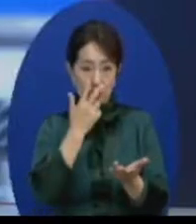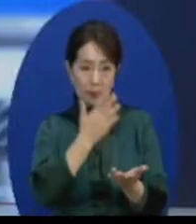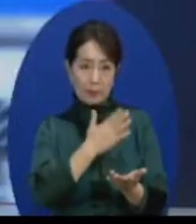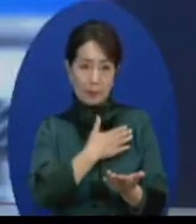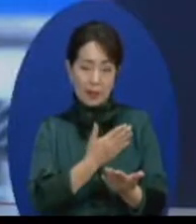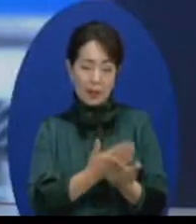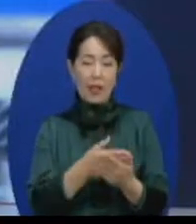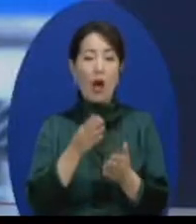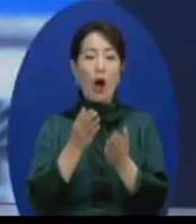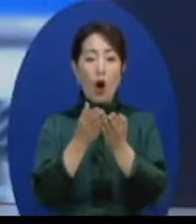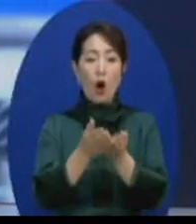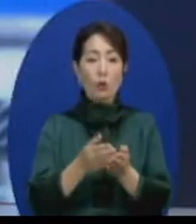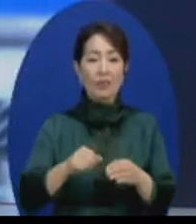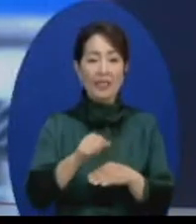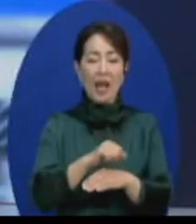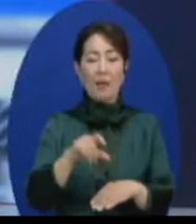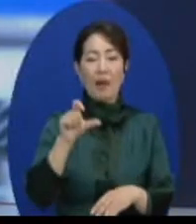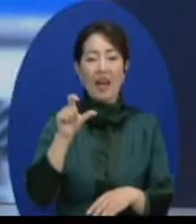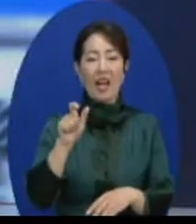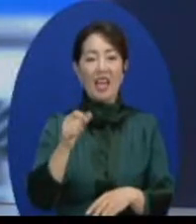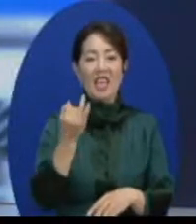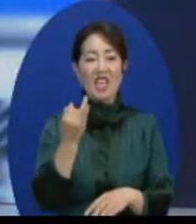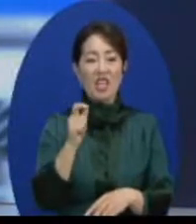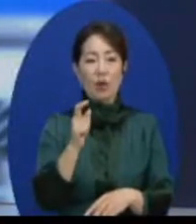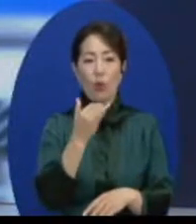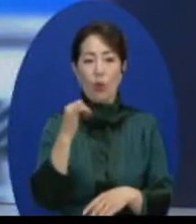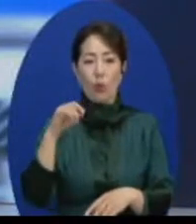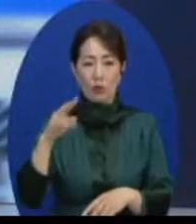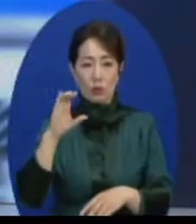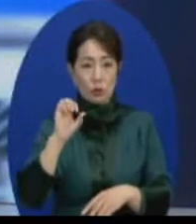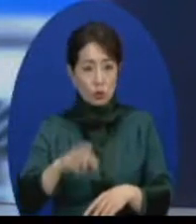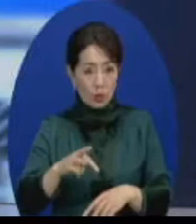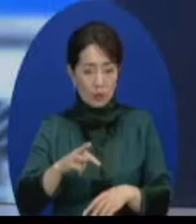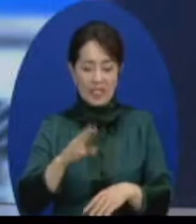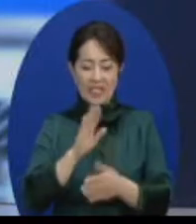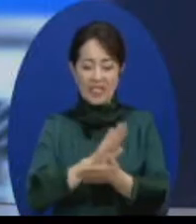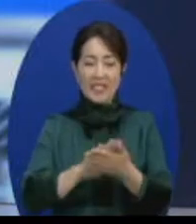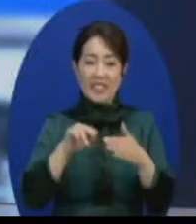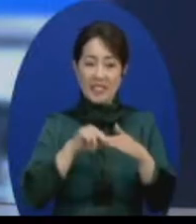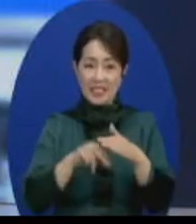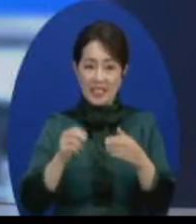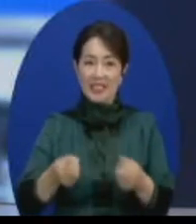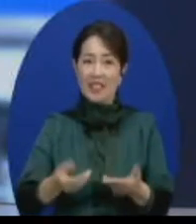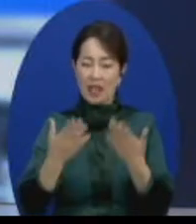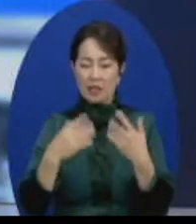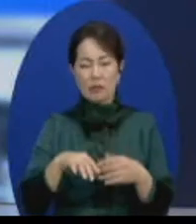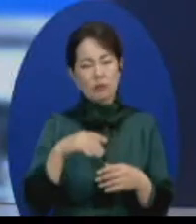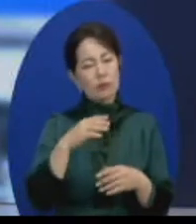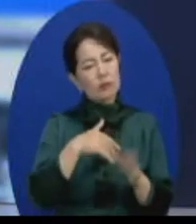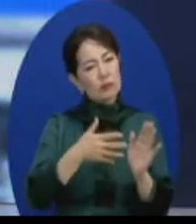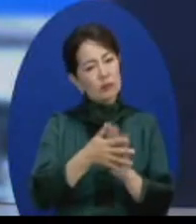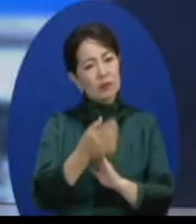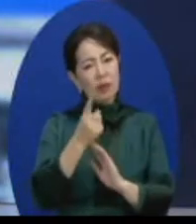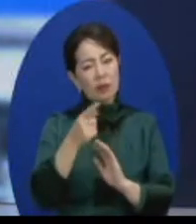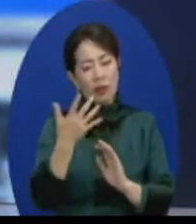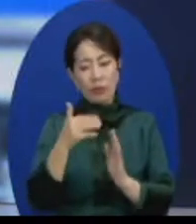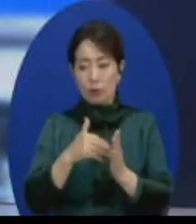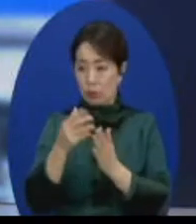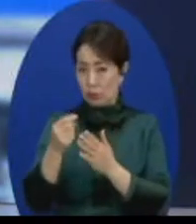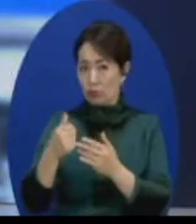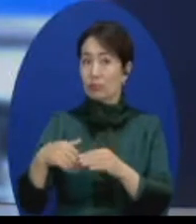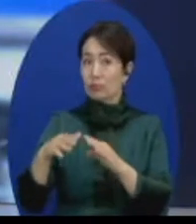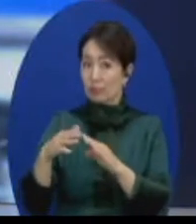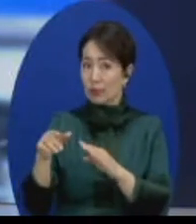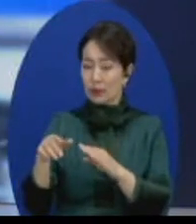тавнд баярлаа. Хөвсгөл аймгийн их хөл суманд 150 хүүхдийн багтаамжтай шинэ цэцэрлэг ажилд орлоо. Улсын төсвөөс 1.5 тэрбум төгрөгийн төсвөр хэрэгжсэн